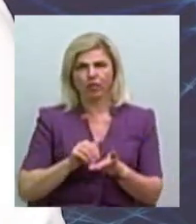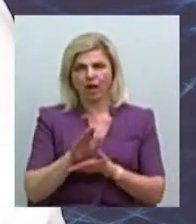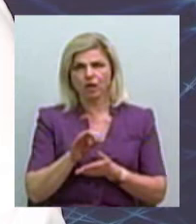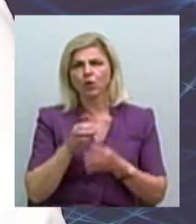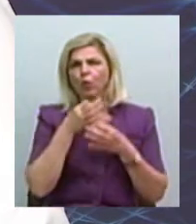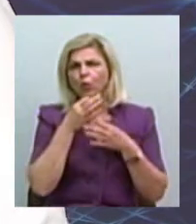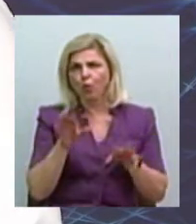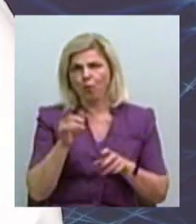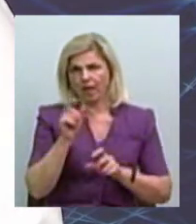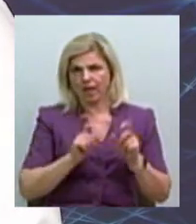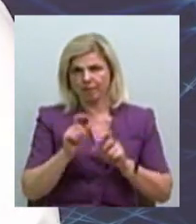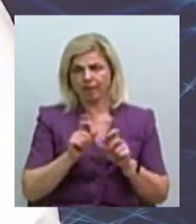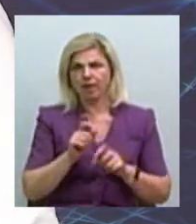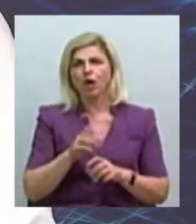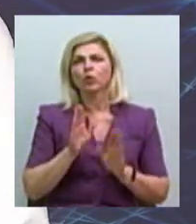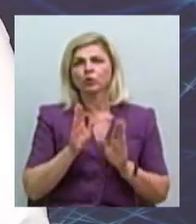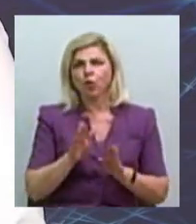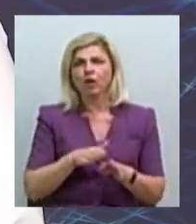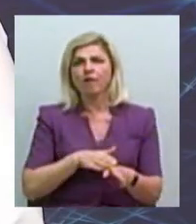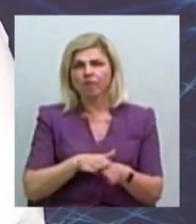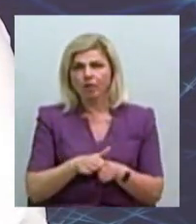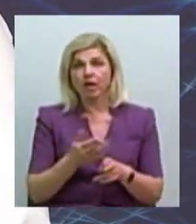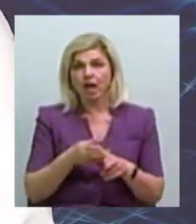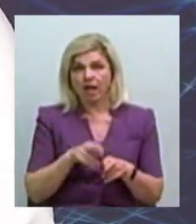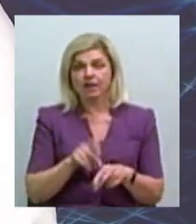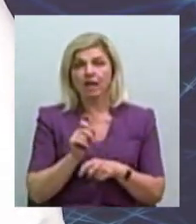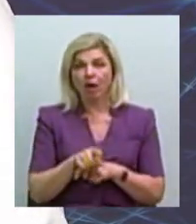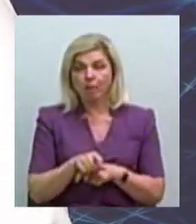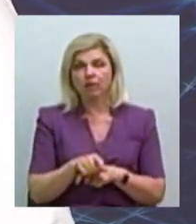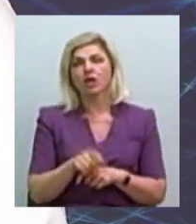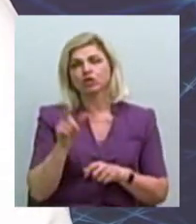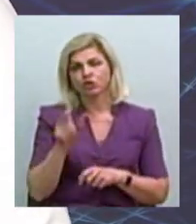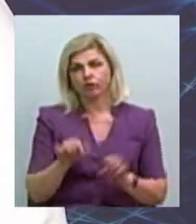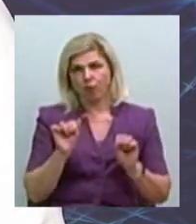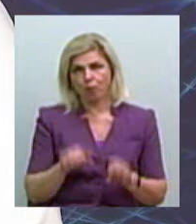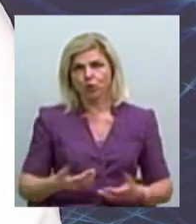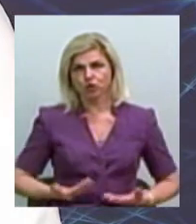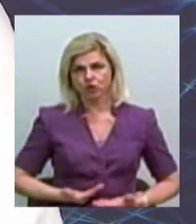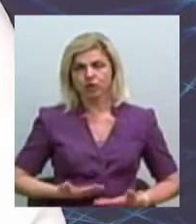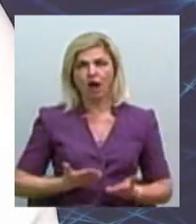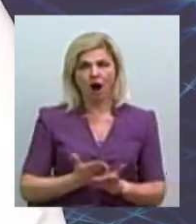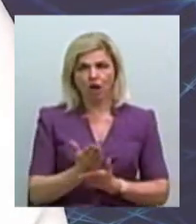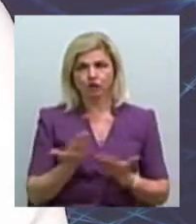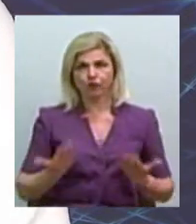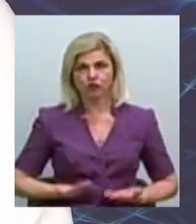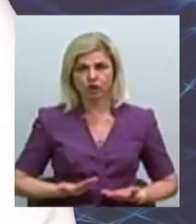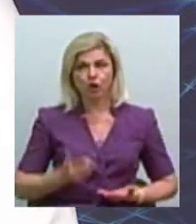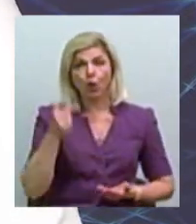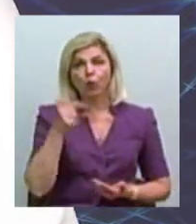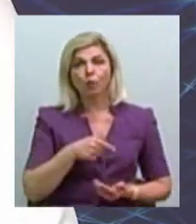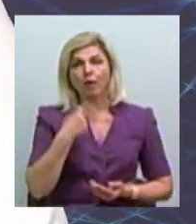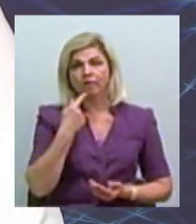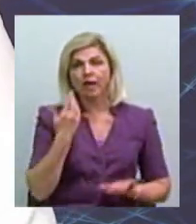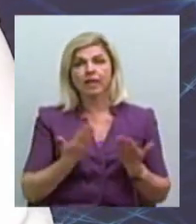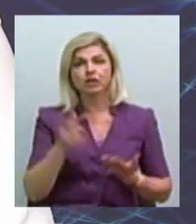вида веществ. Только при соблюдении этой рекомендации человек может жить полноценной, качественной жизнью. Грубо говоря, если человек